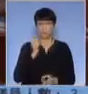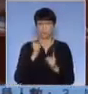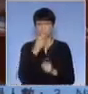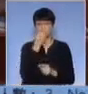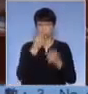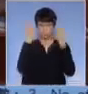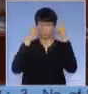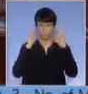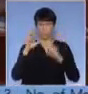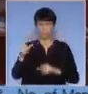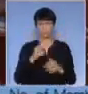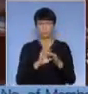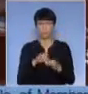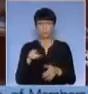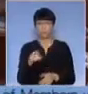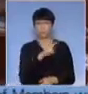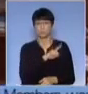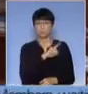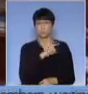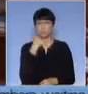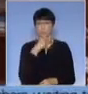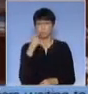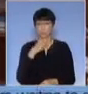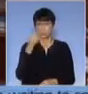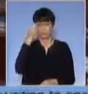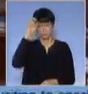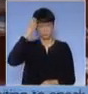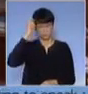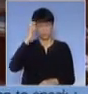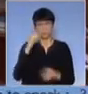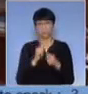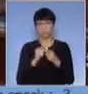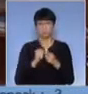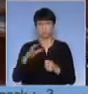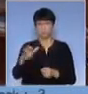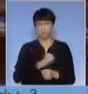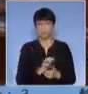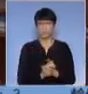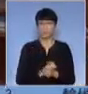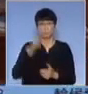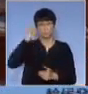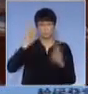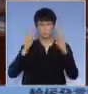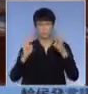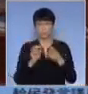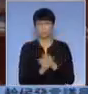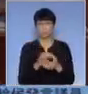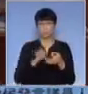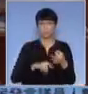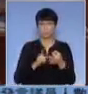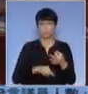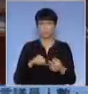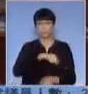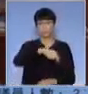學索取有關他指所指的學術研究的下列資料，研究項目的名稱和範